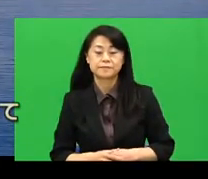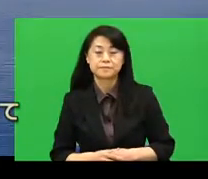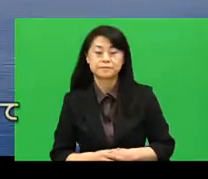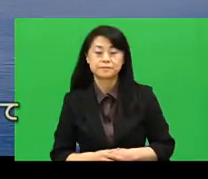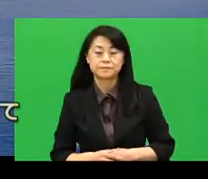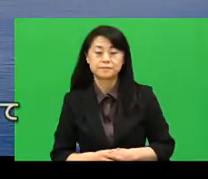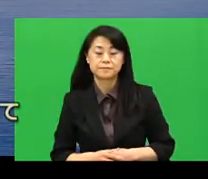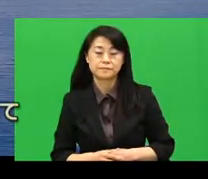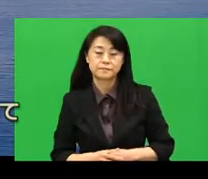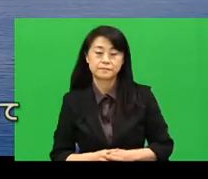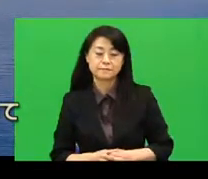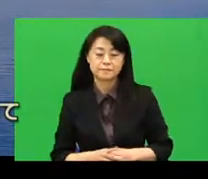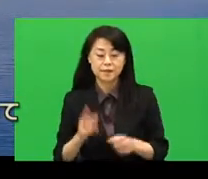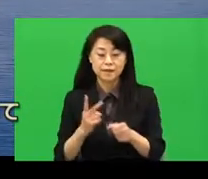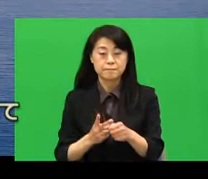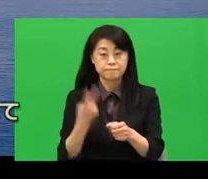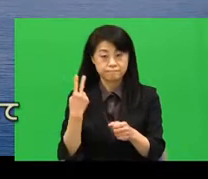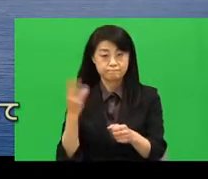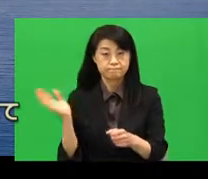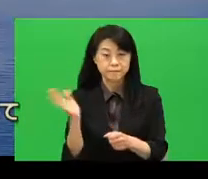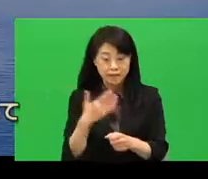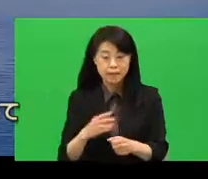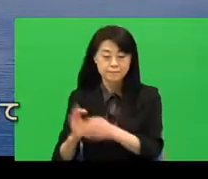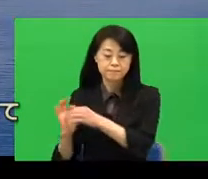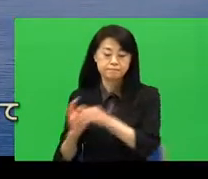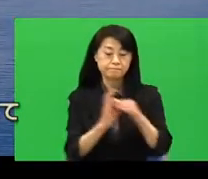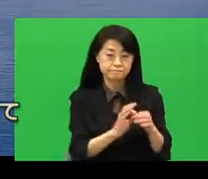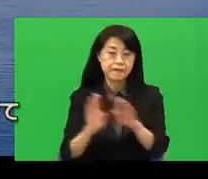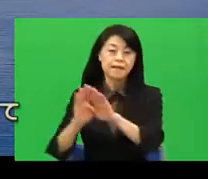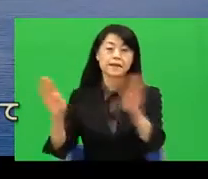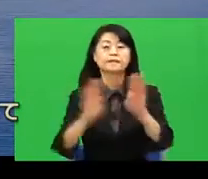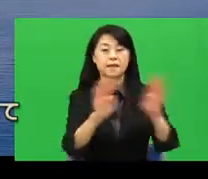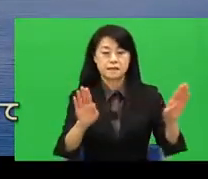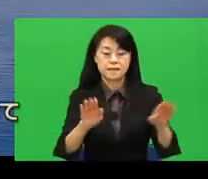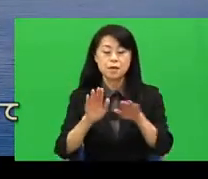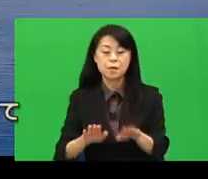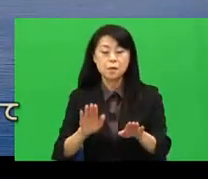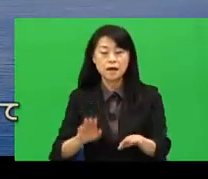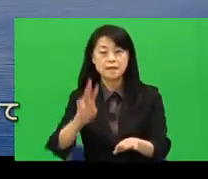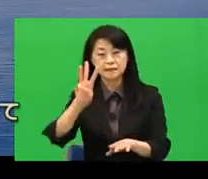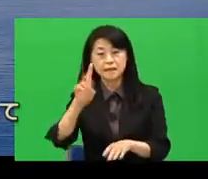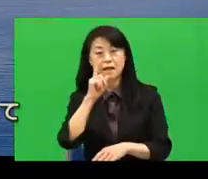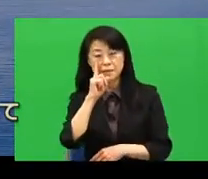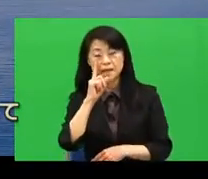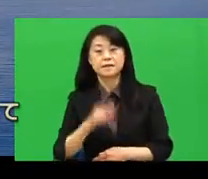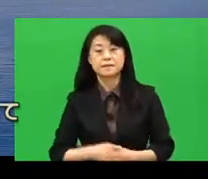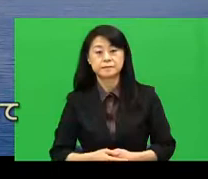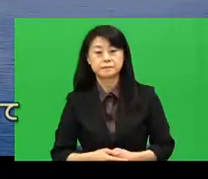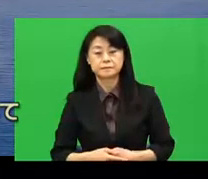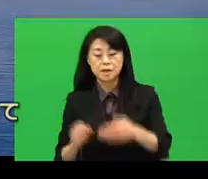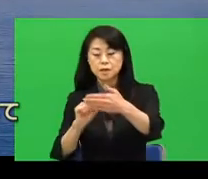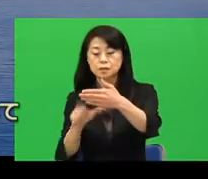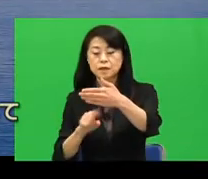これは一昨年から続けてまして、今回は3回目でございます。